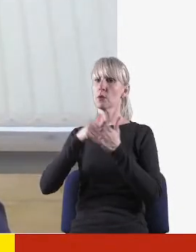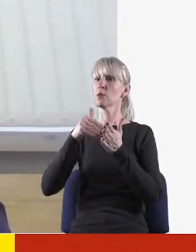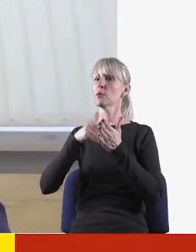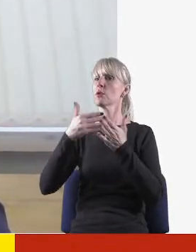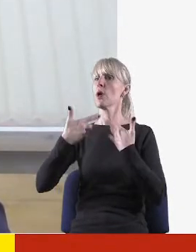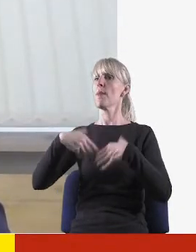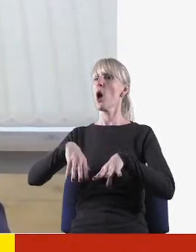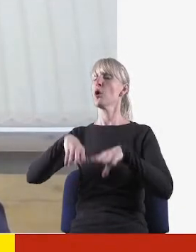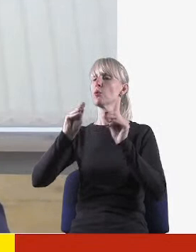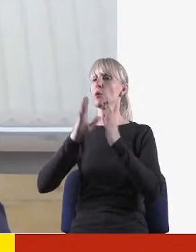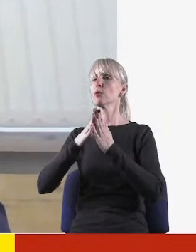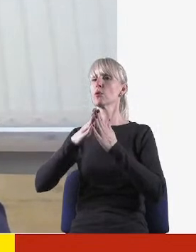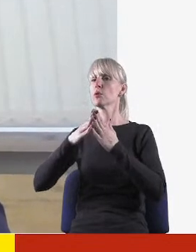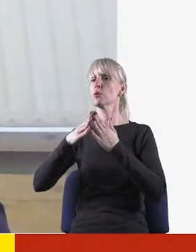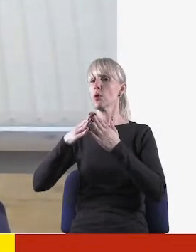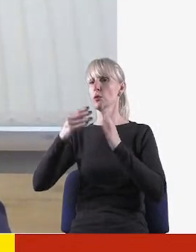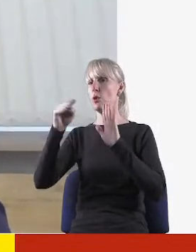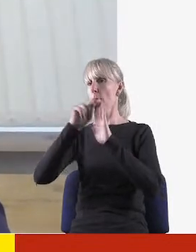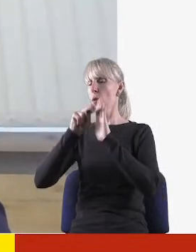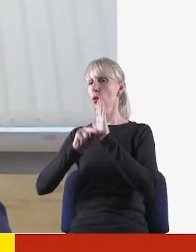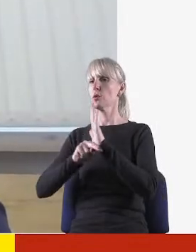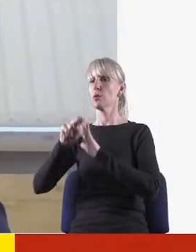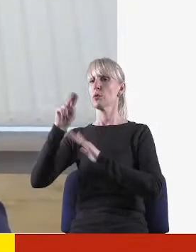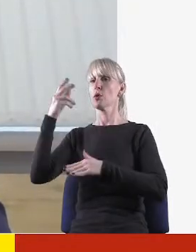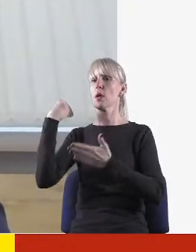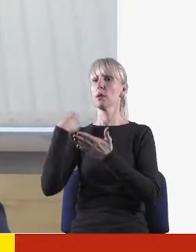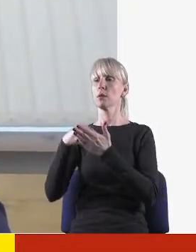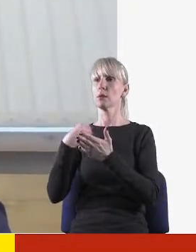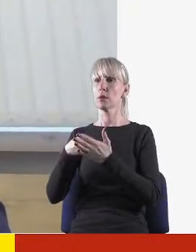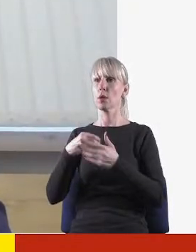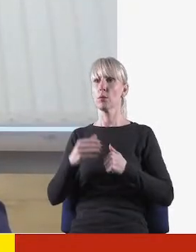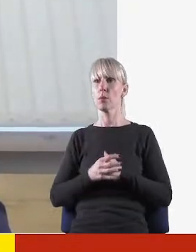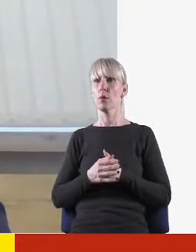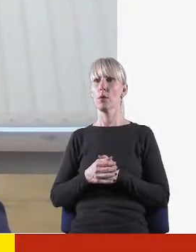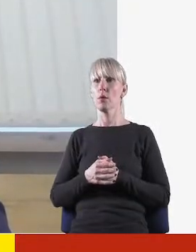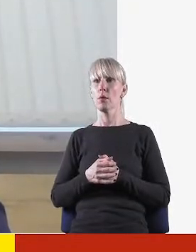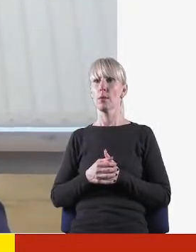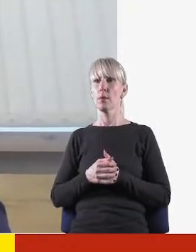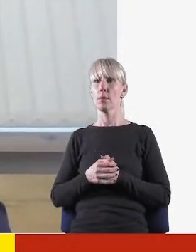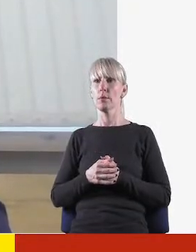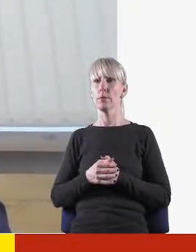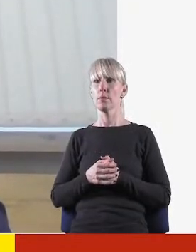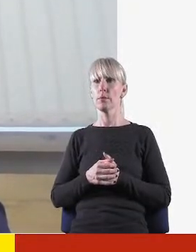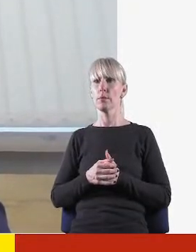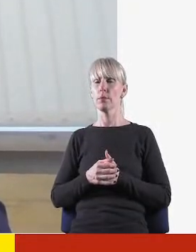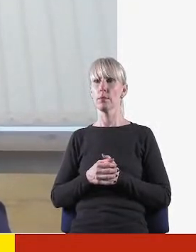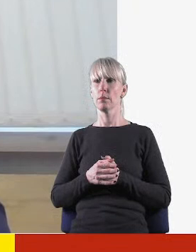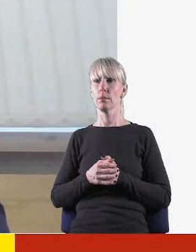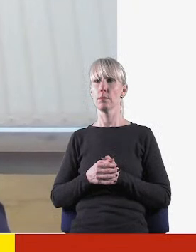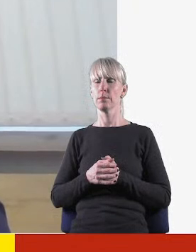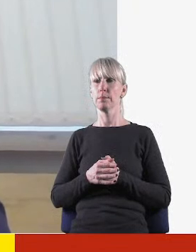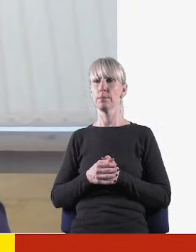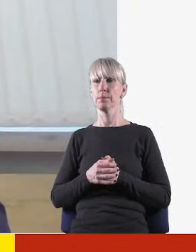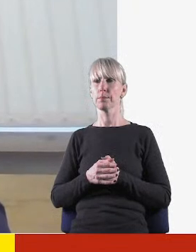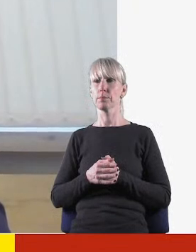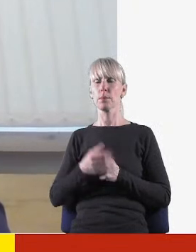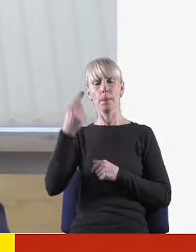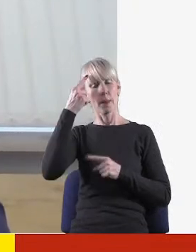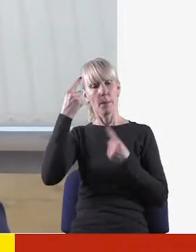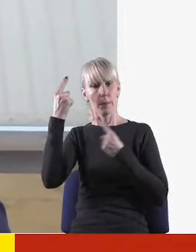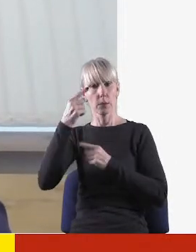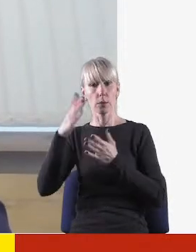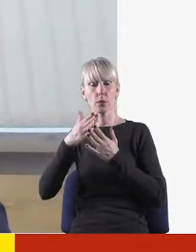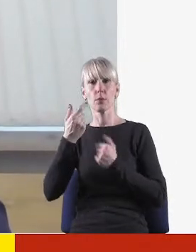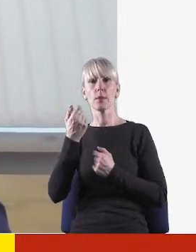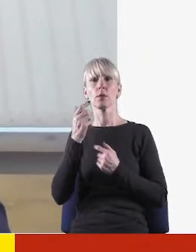zakupową, stąd ta prośba, którą się do Państwa zwrócę. I wówczas myślę, że będzie to dobry